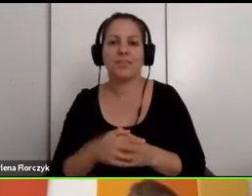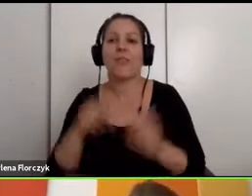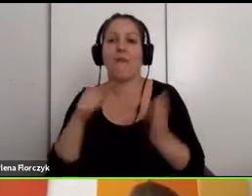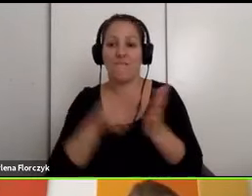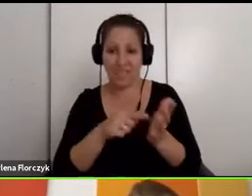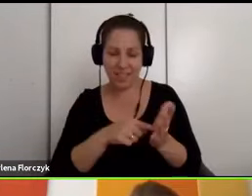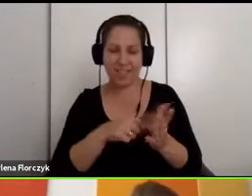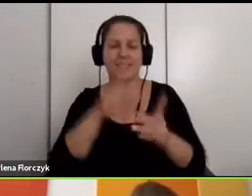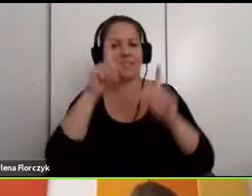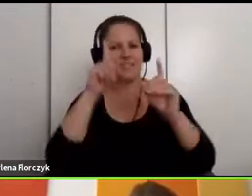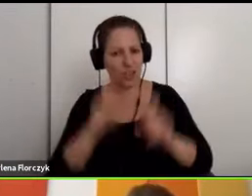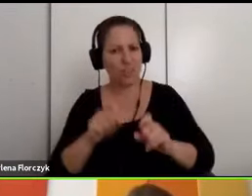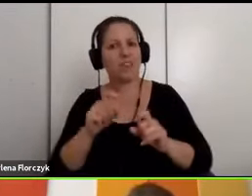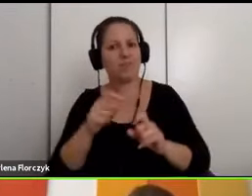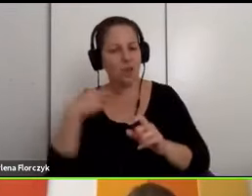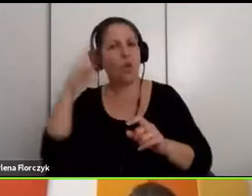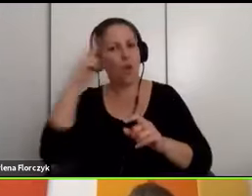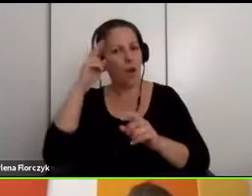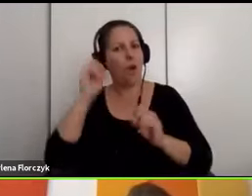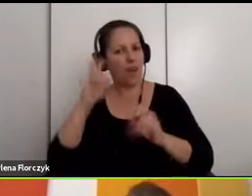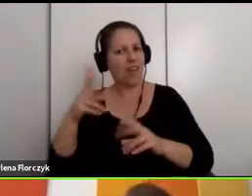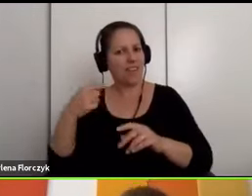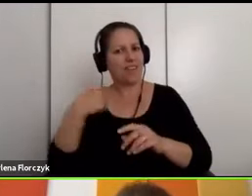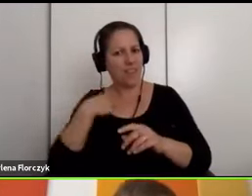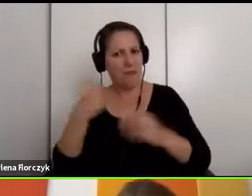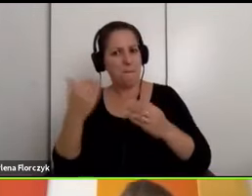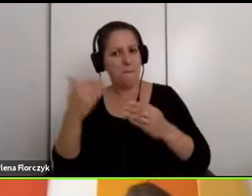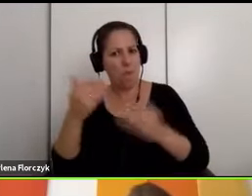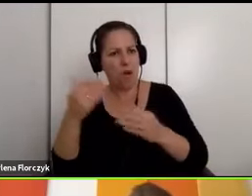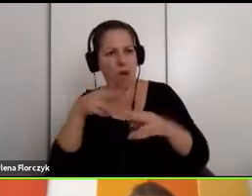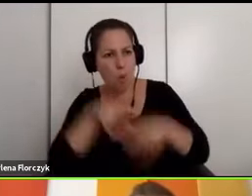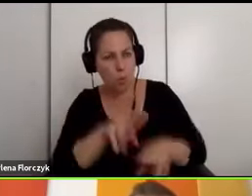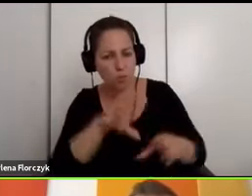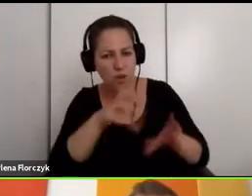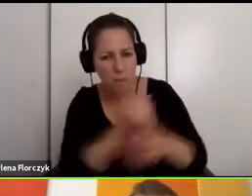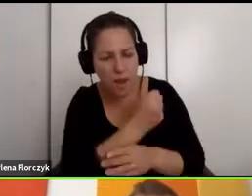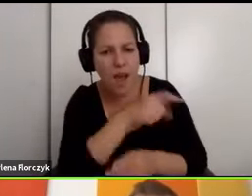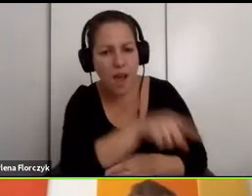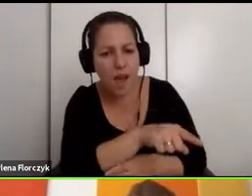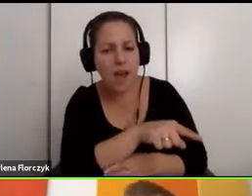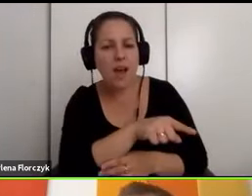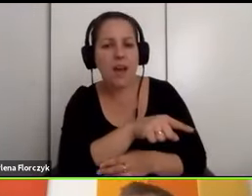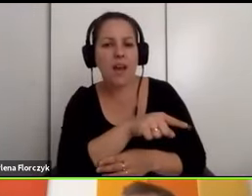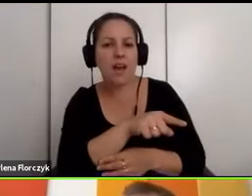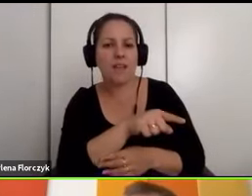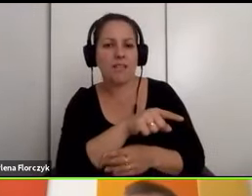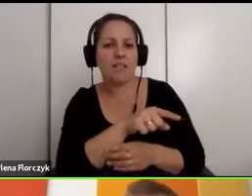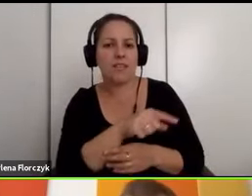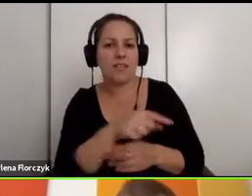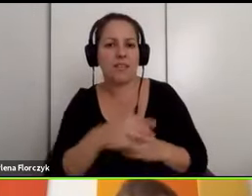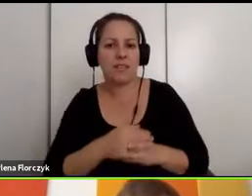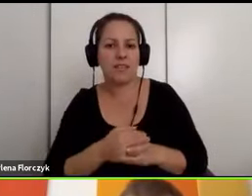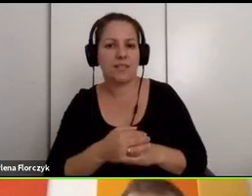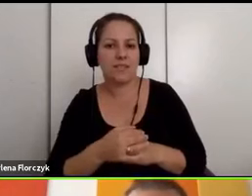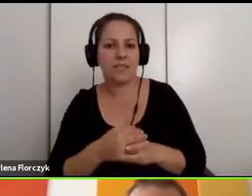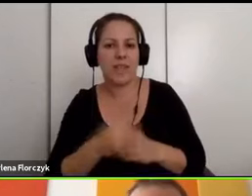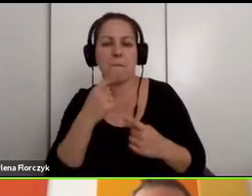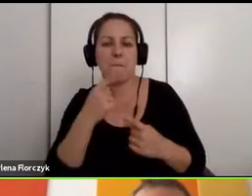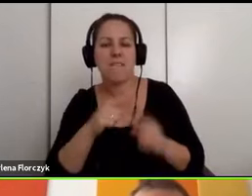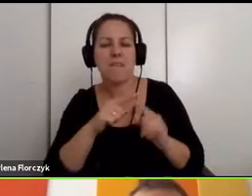To wtedy zaczyna się rozumieć, że okej, to ja też mogę w tym brać udział tylko dlatego, że i aż dlatego, powiem